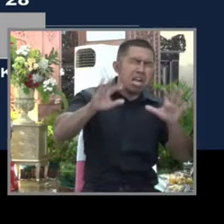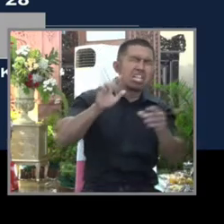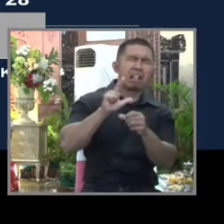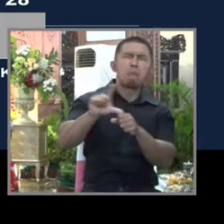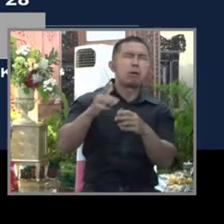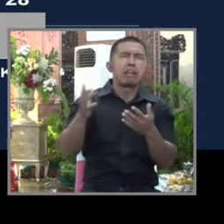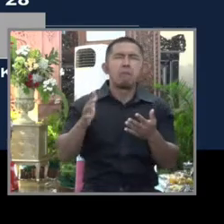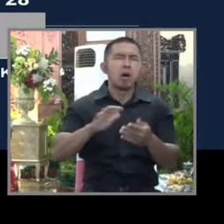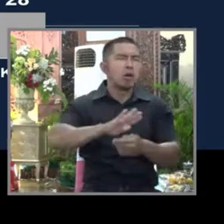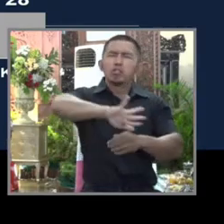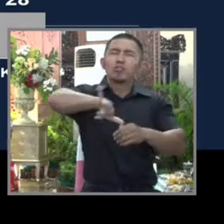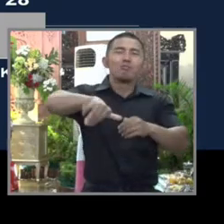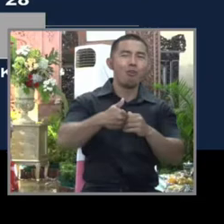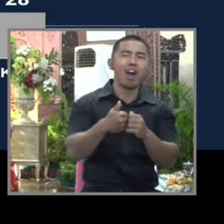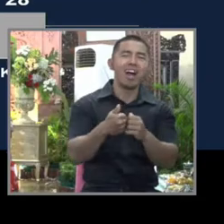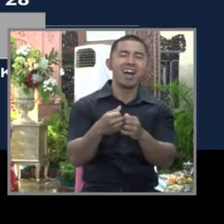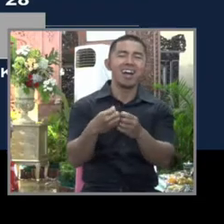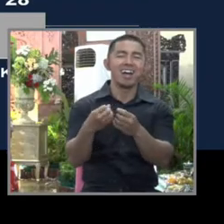itu semua direspon.